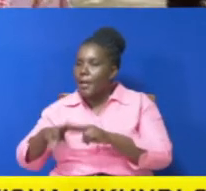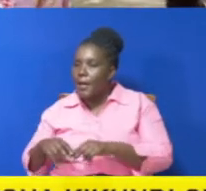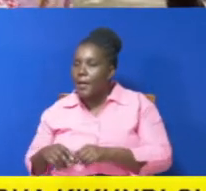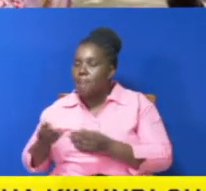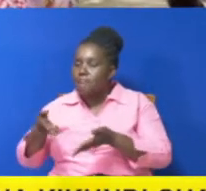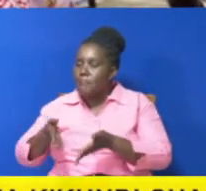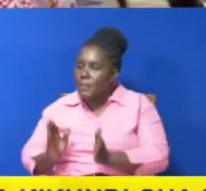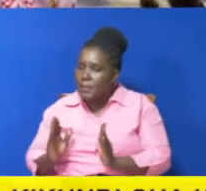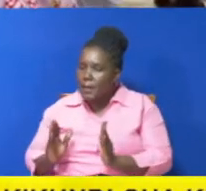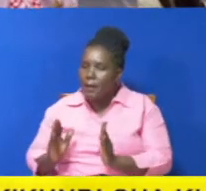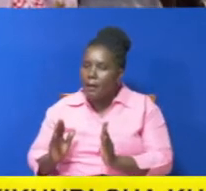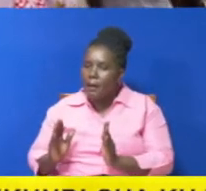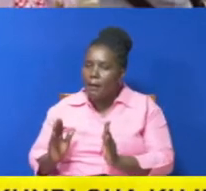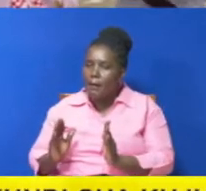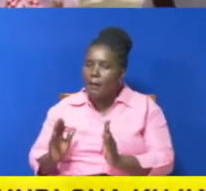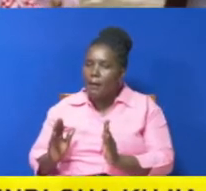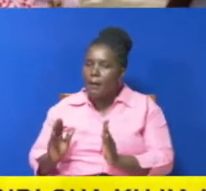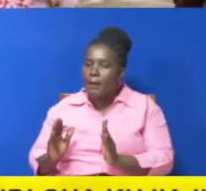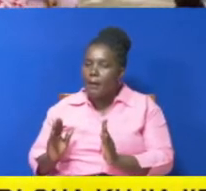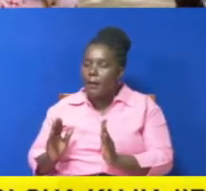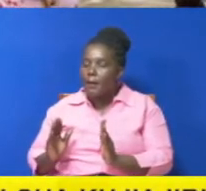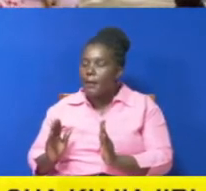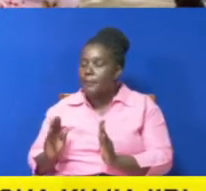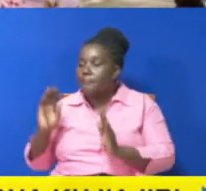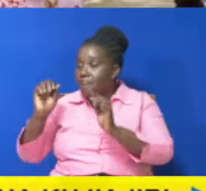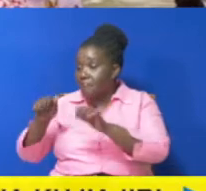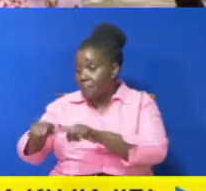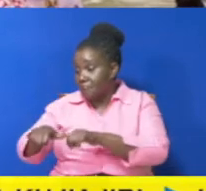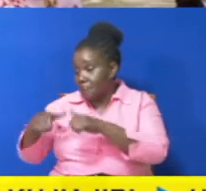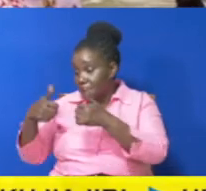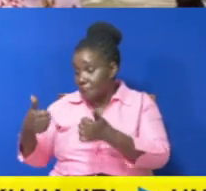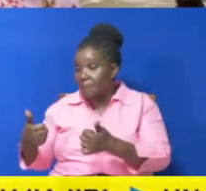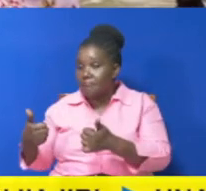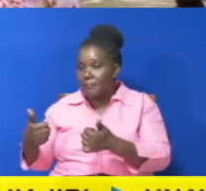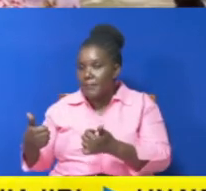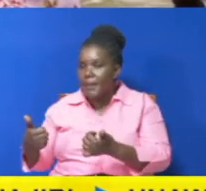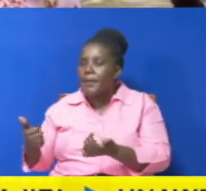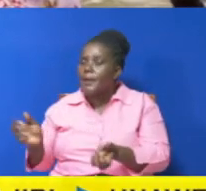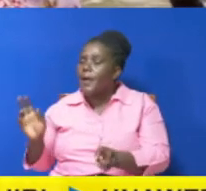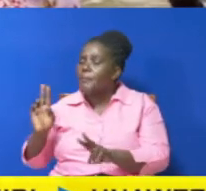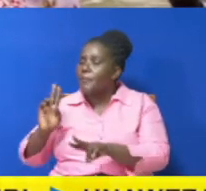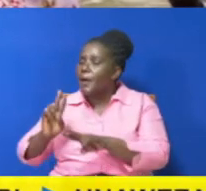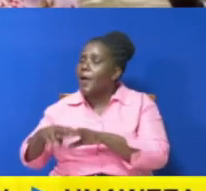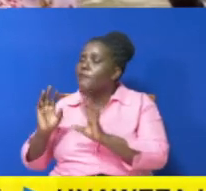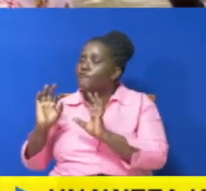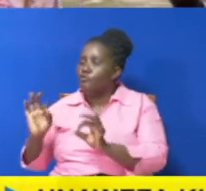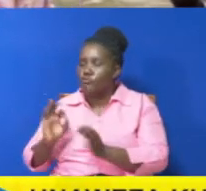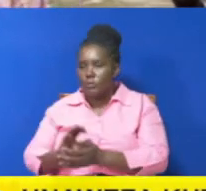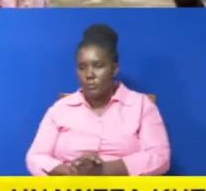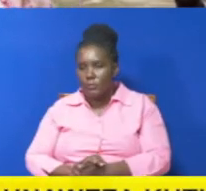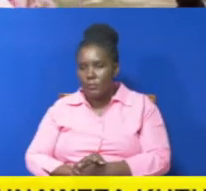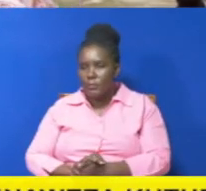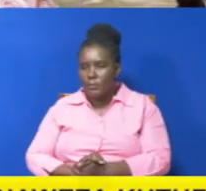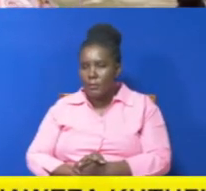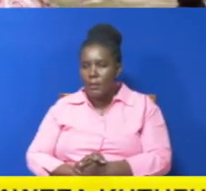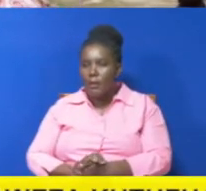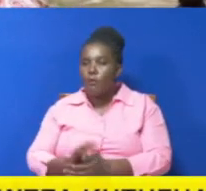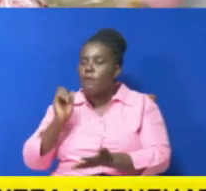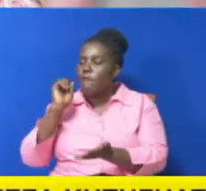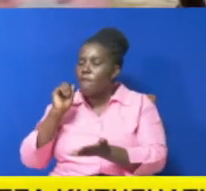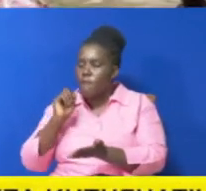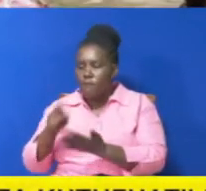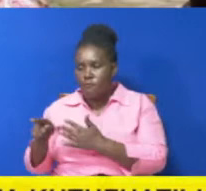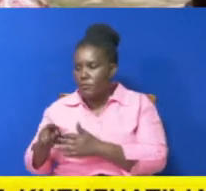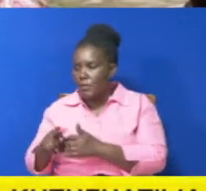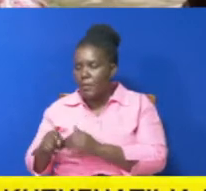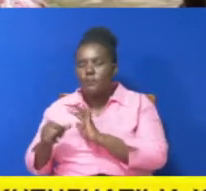watoto, sawa, kumpa talaka na mkawa na muji, si ndio? Ukaja ukamfukuza, huo